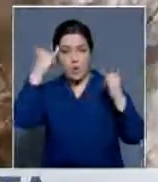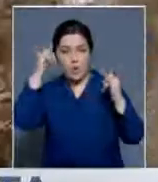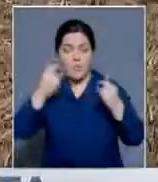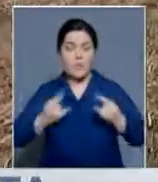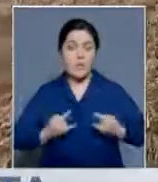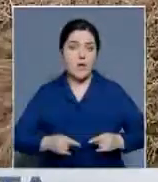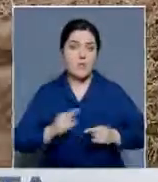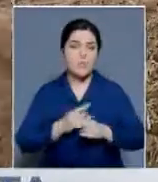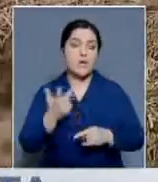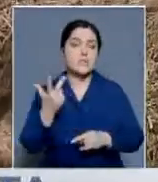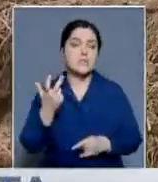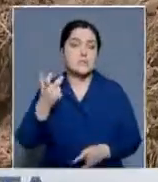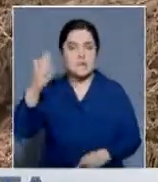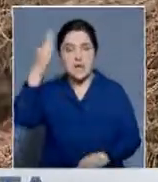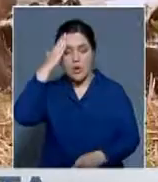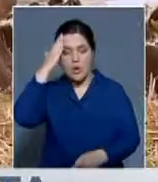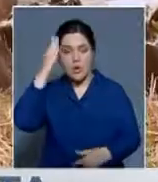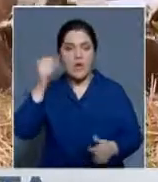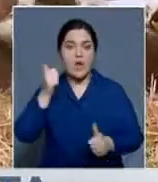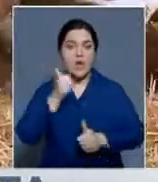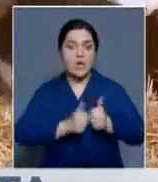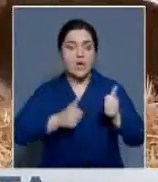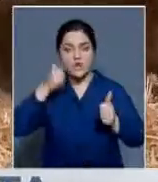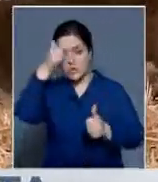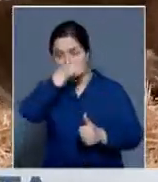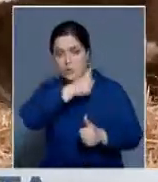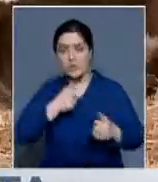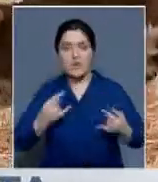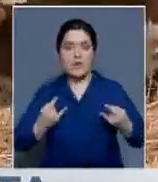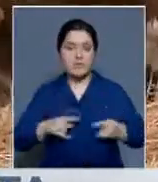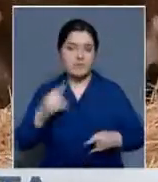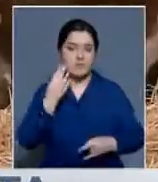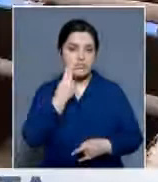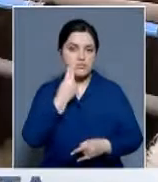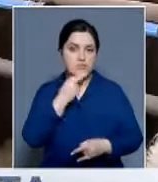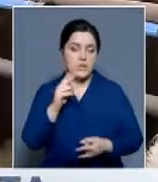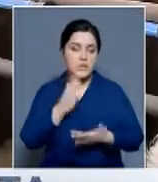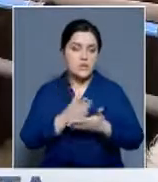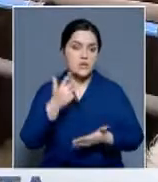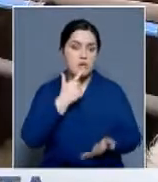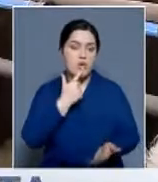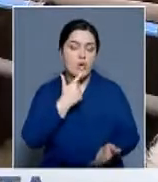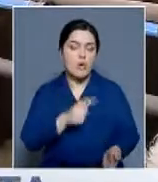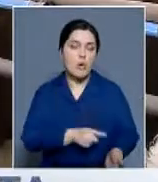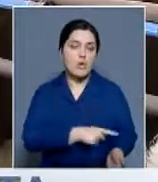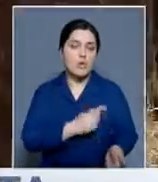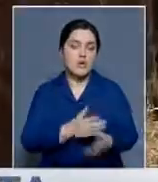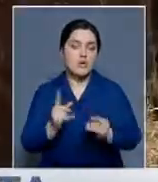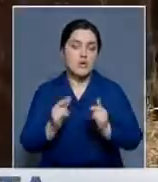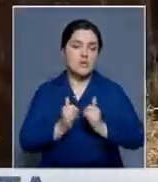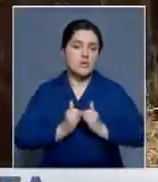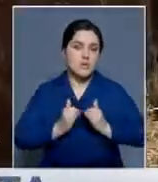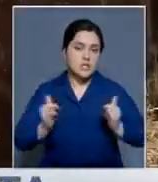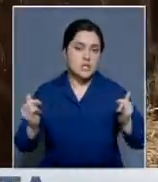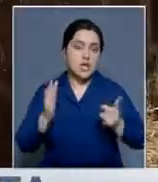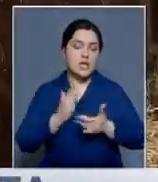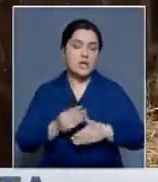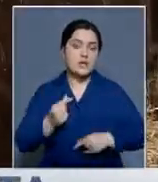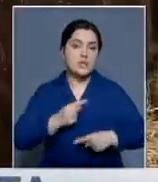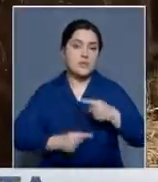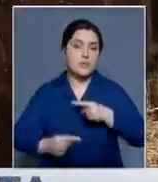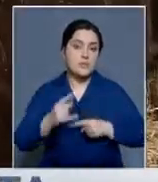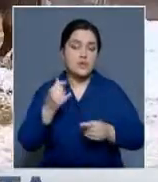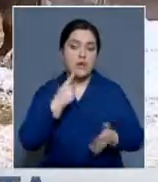за 300 голов. Ежегодный приплод и хорошее породное качество скота дали возможность расширить поле деятельности. Сейчас здесь